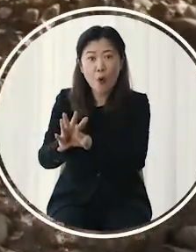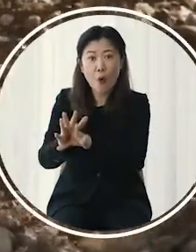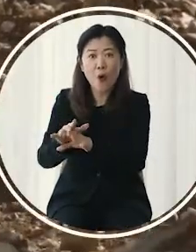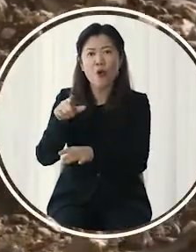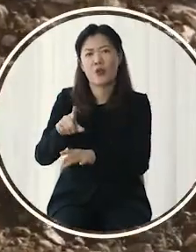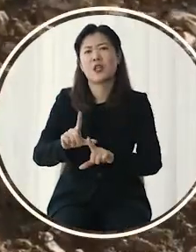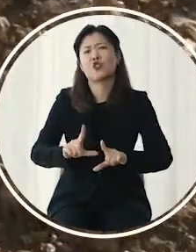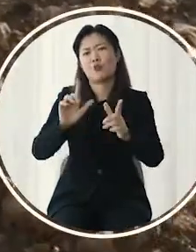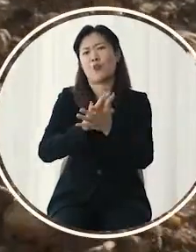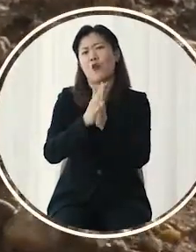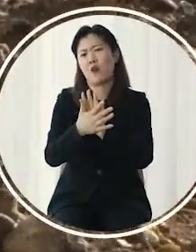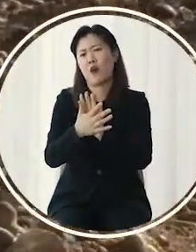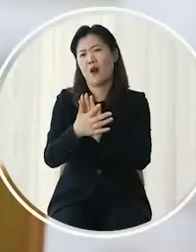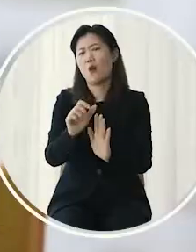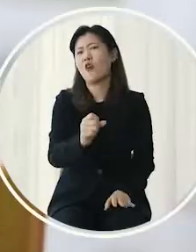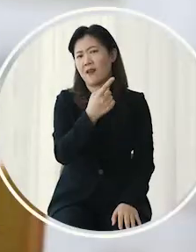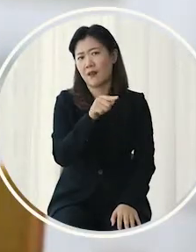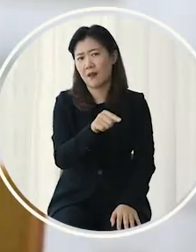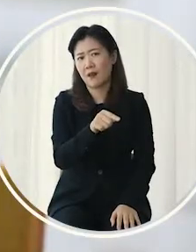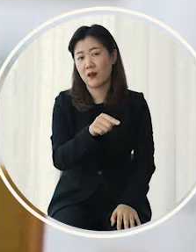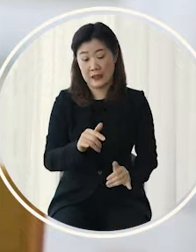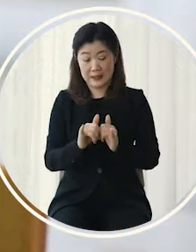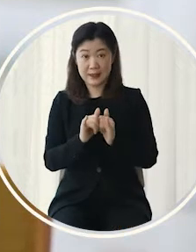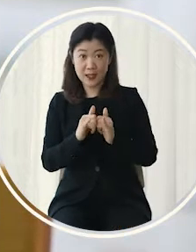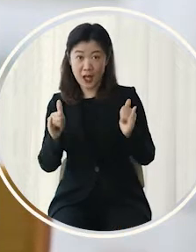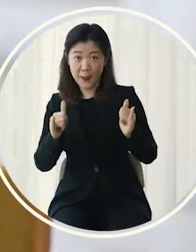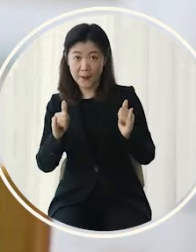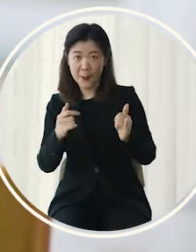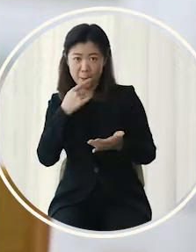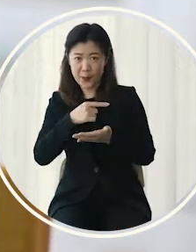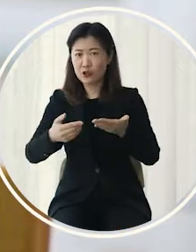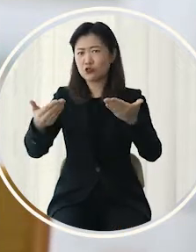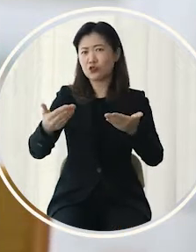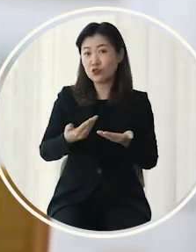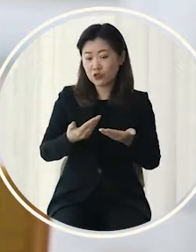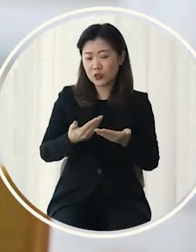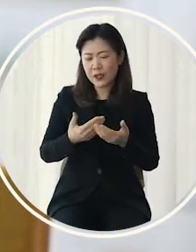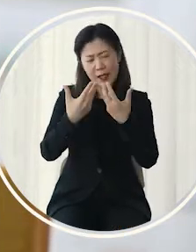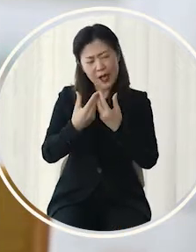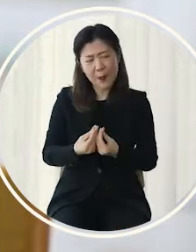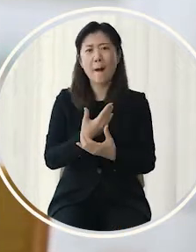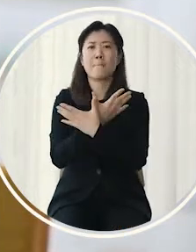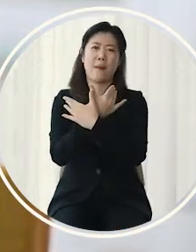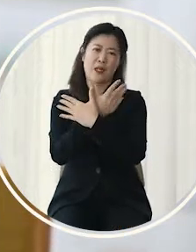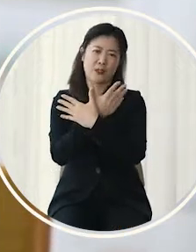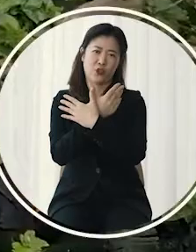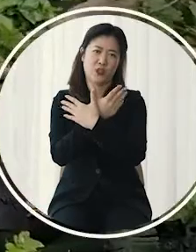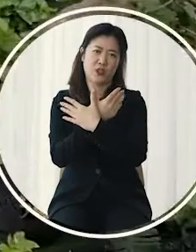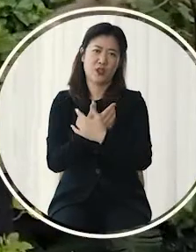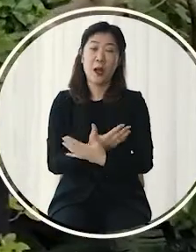주요 원인이라고 해요. 우리 사람한테 영향을 줄 수 있는 걸로 이제 박쥐의 예를 들어 설명을